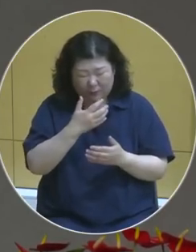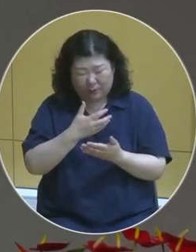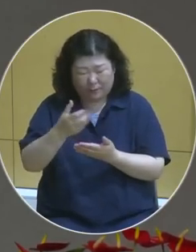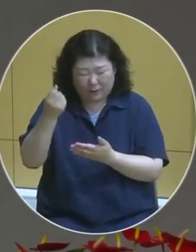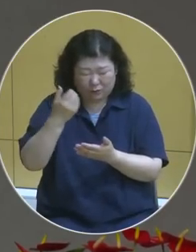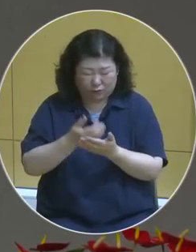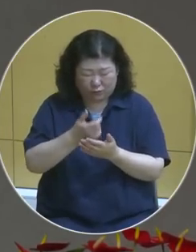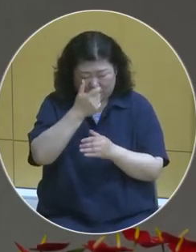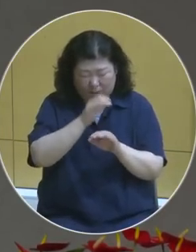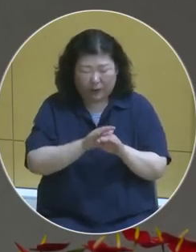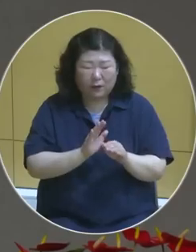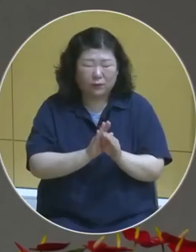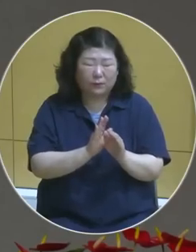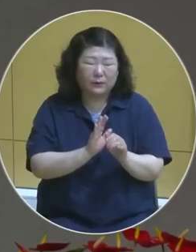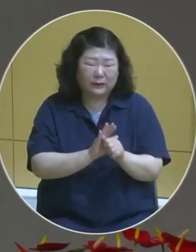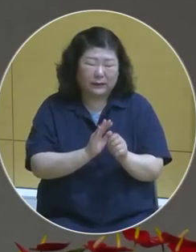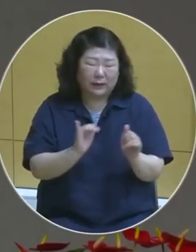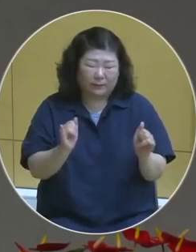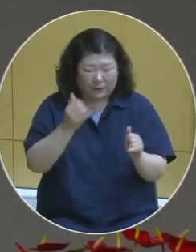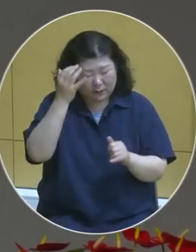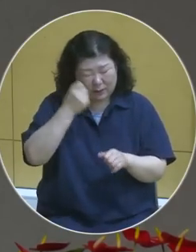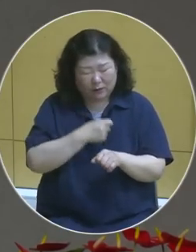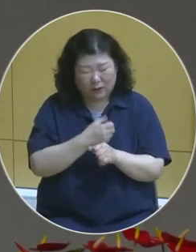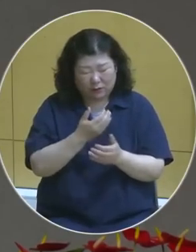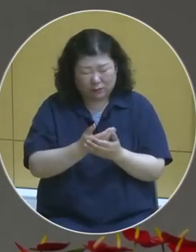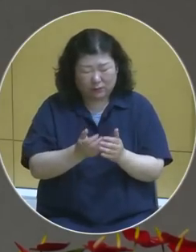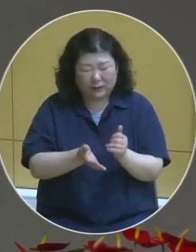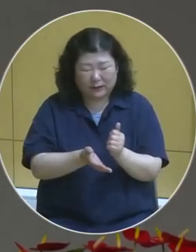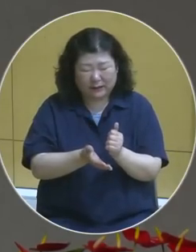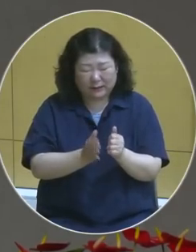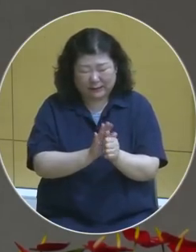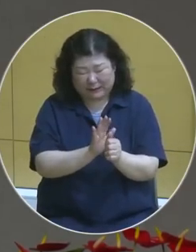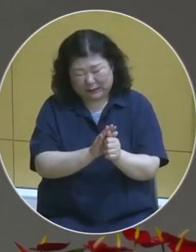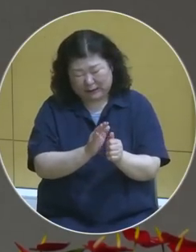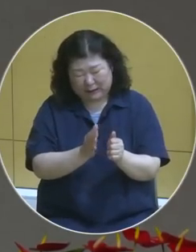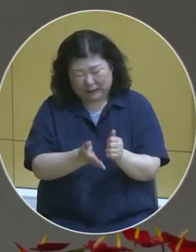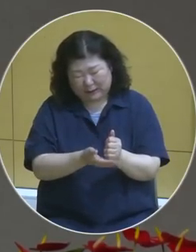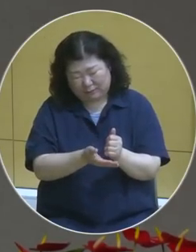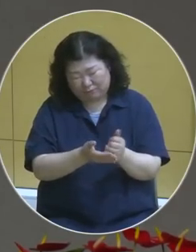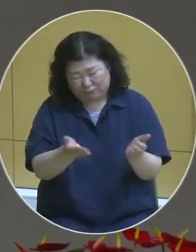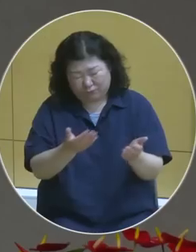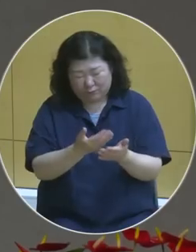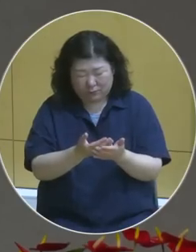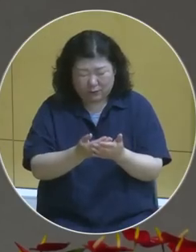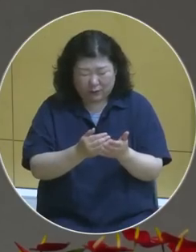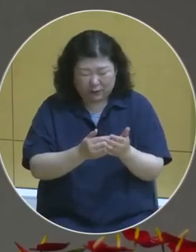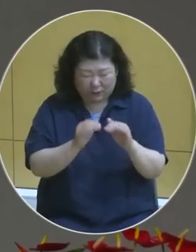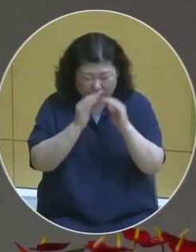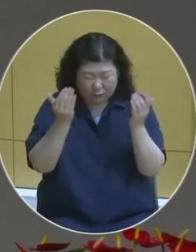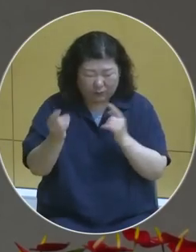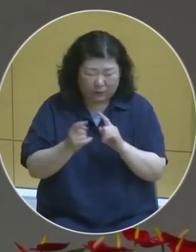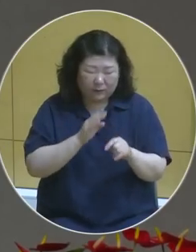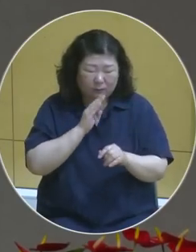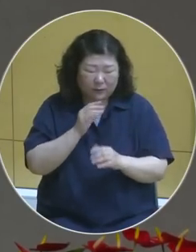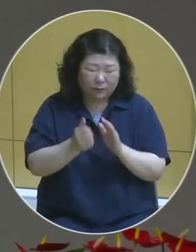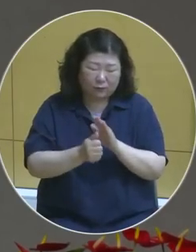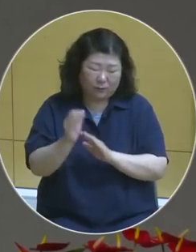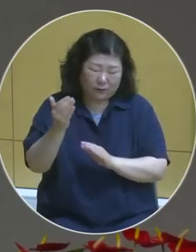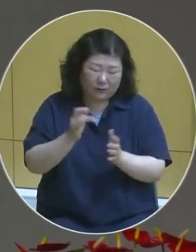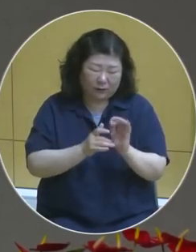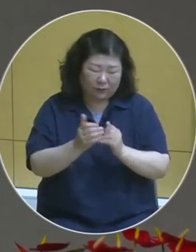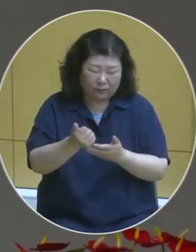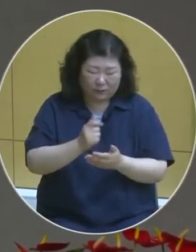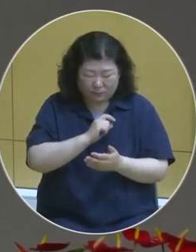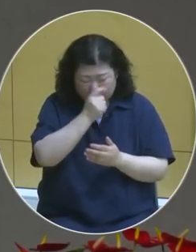돕는 성도님들을 주님 기억하시고 직접 칭찬해 주시옵소서. 이 모든 말씀 우리의 참 소망 되시는 예수님의